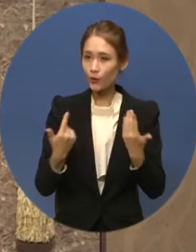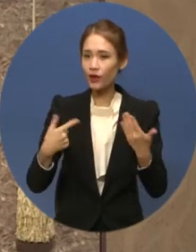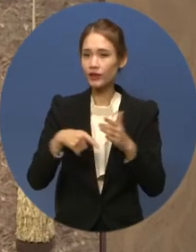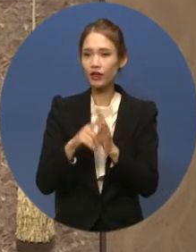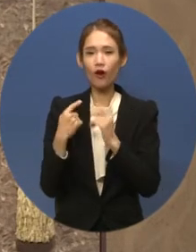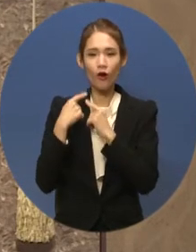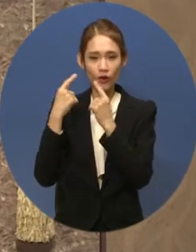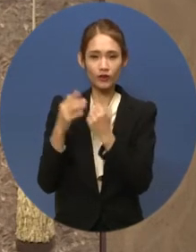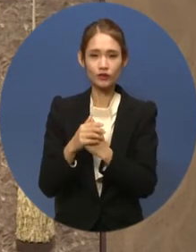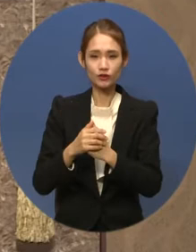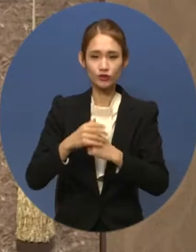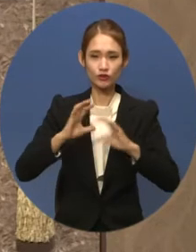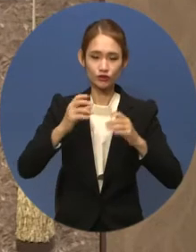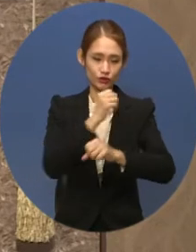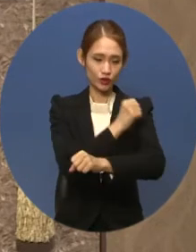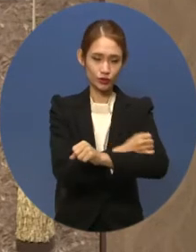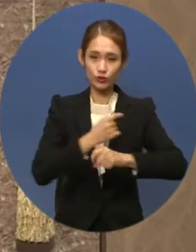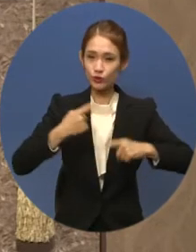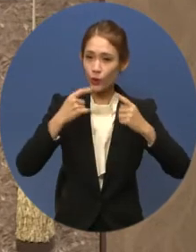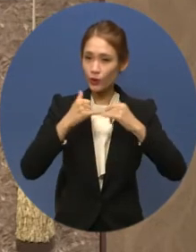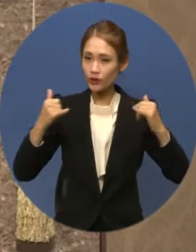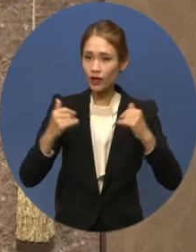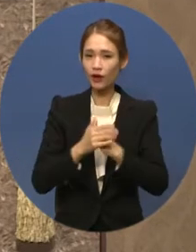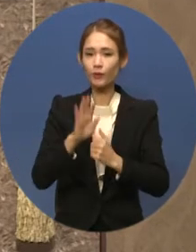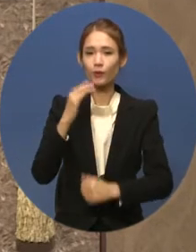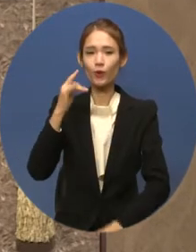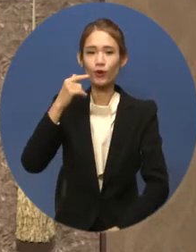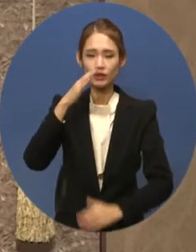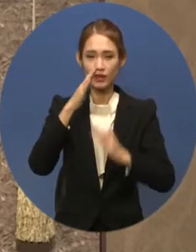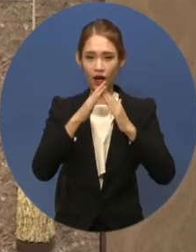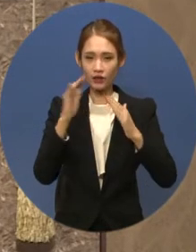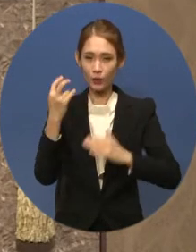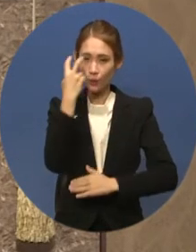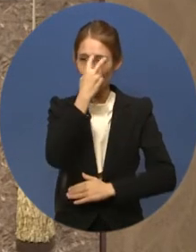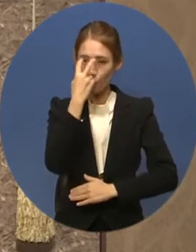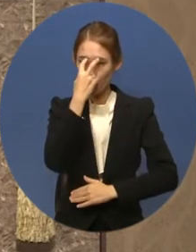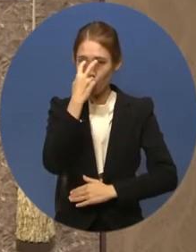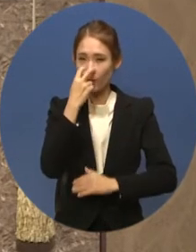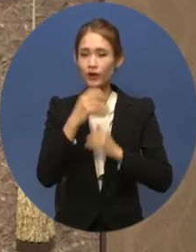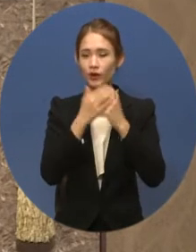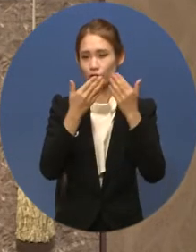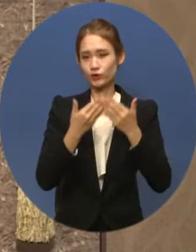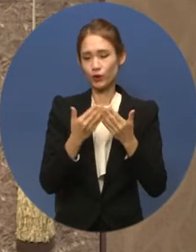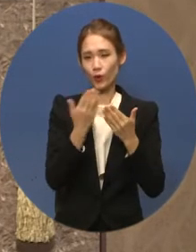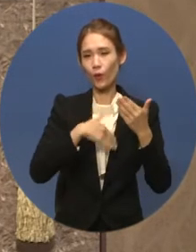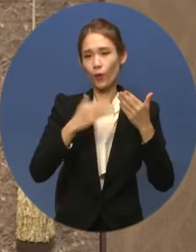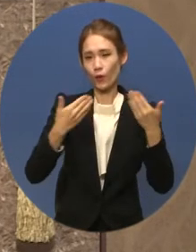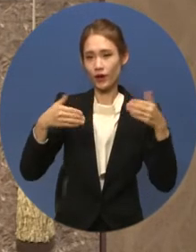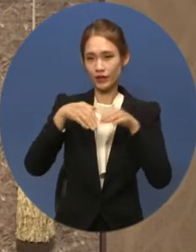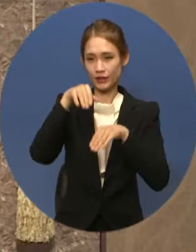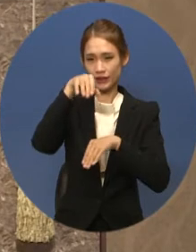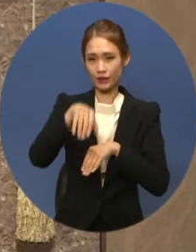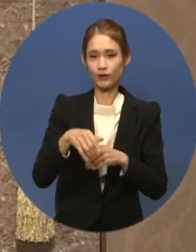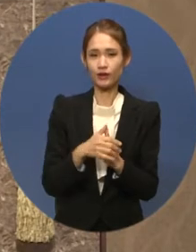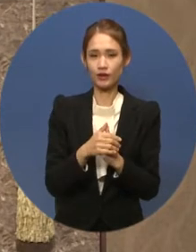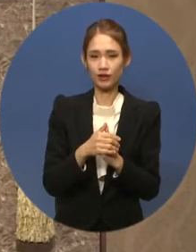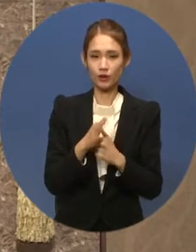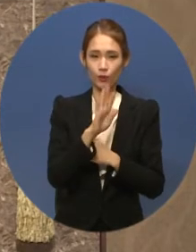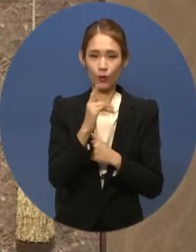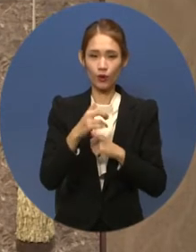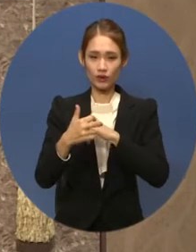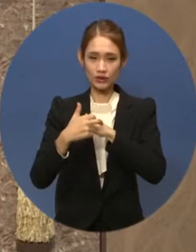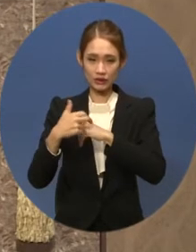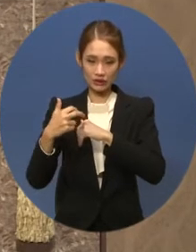국가유공자 분들 그리고 보온 가족 분들을 보살피는 공공기관 입니다 보건의료 에서부터 에서